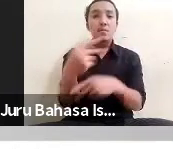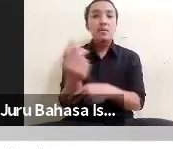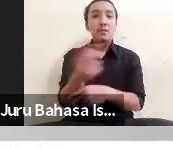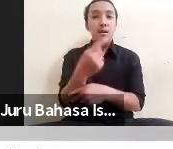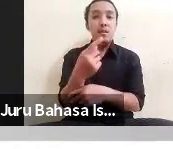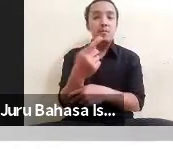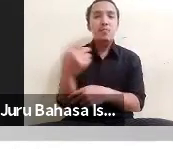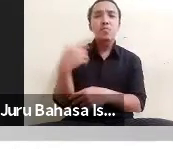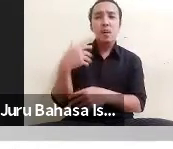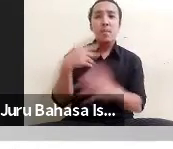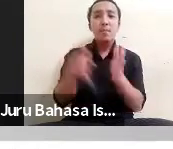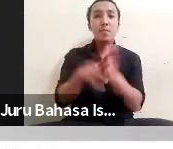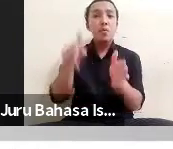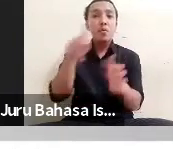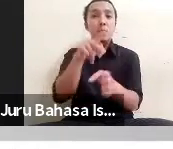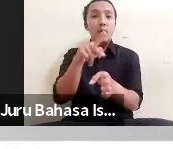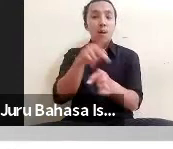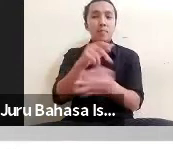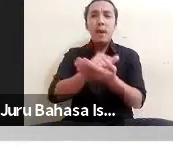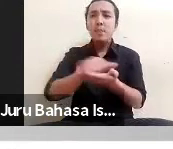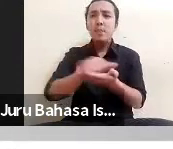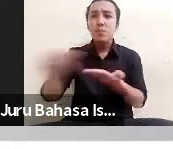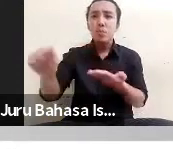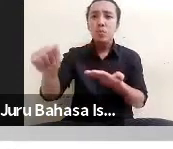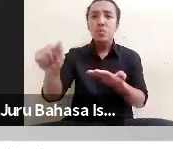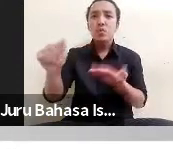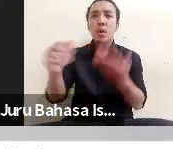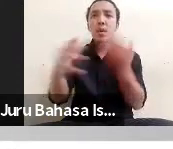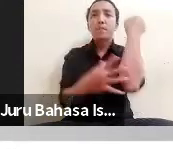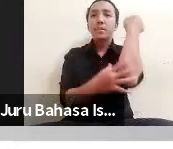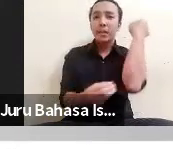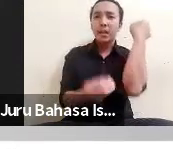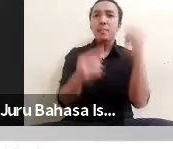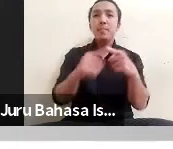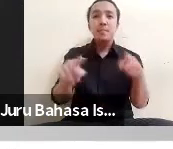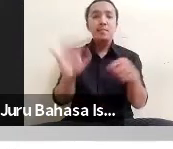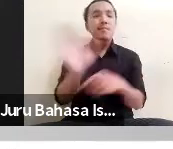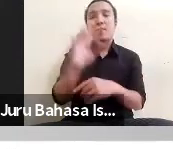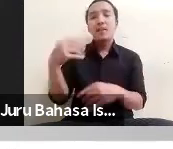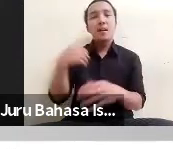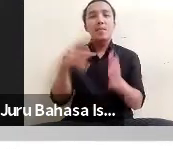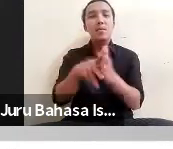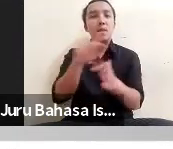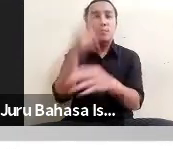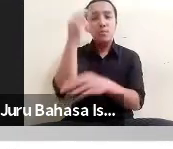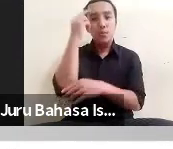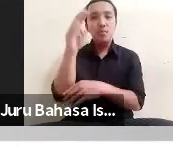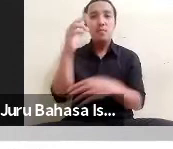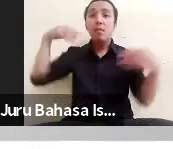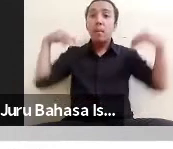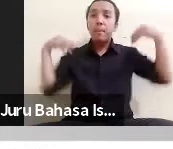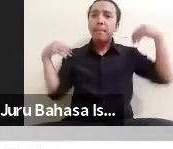kemiskinan tetapi tidak ada program untuk difabel di sana, maka ini juga tidak akan